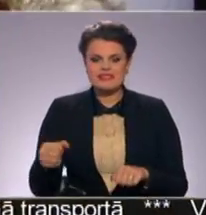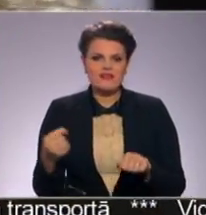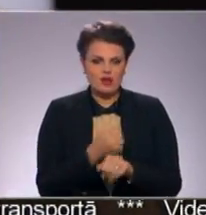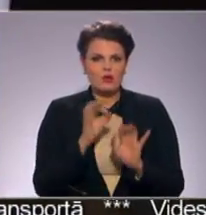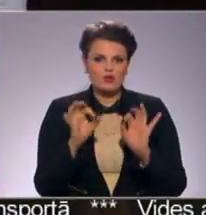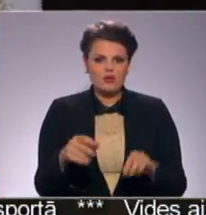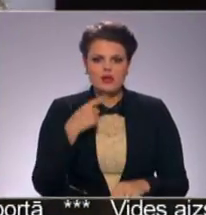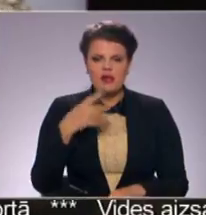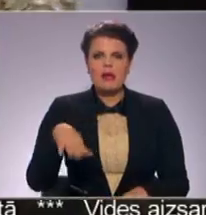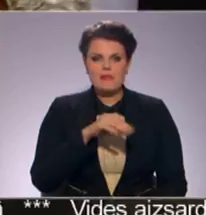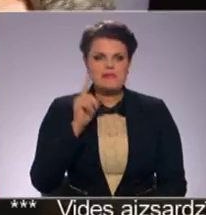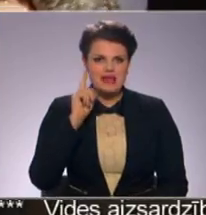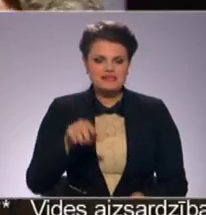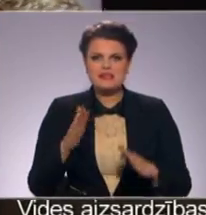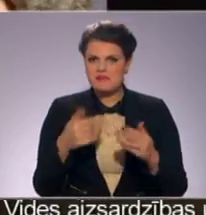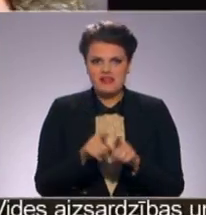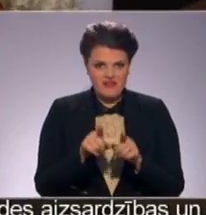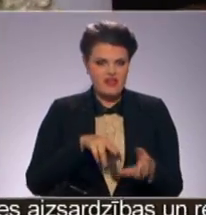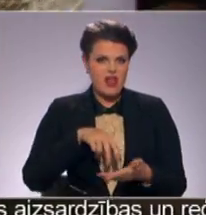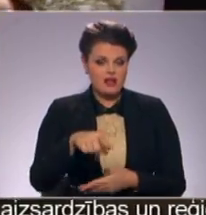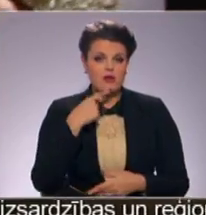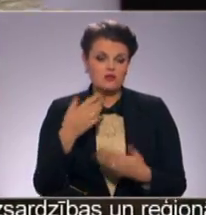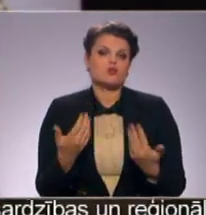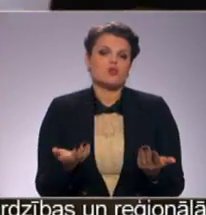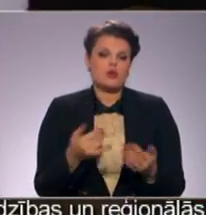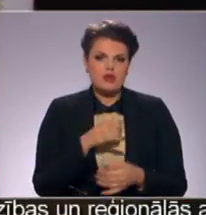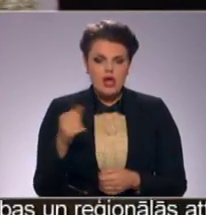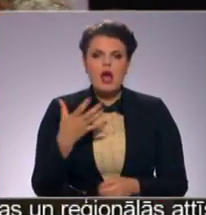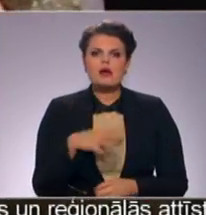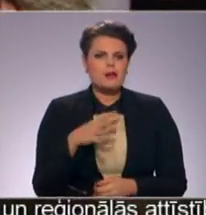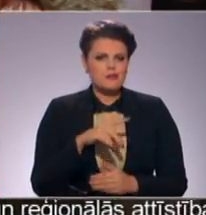Jā, mēs zinām. Un vienalga ejat pāri. Nu jā. Kāpēc?